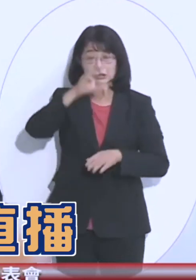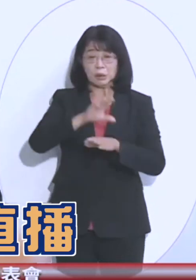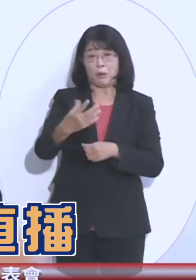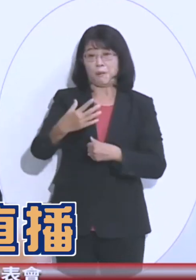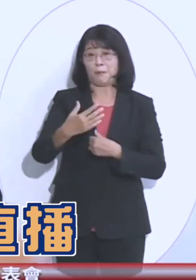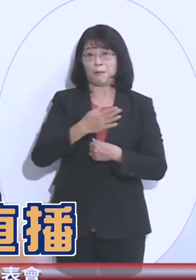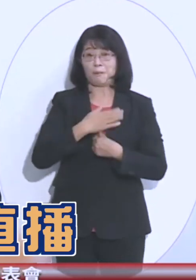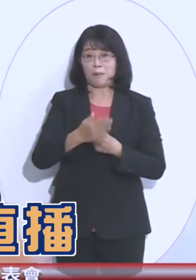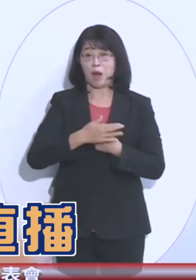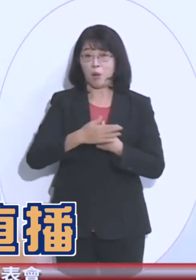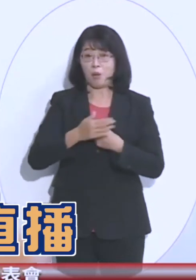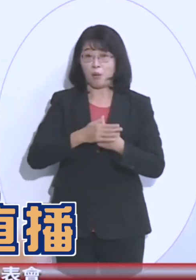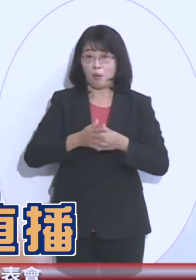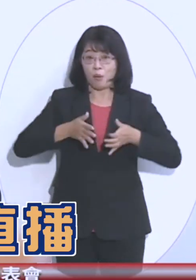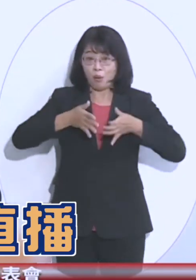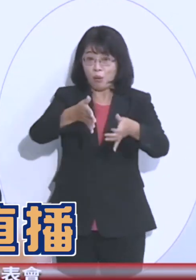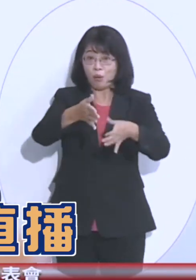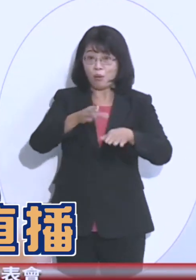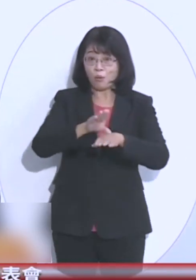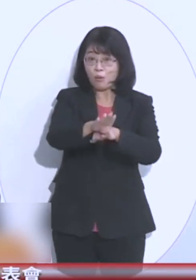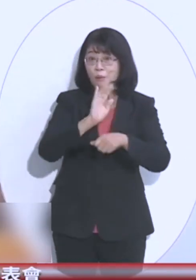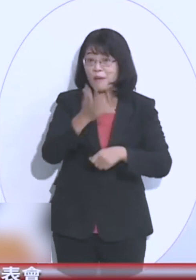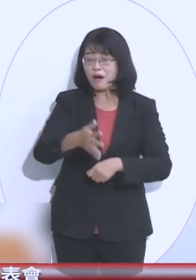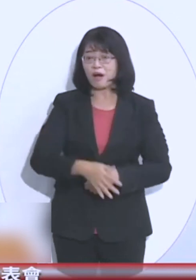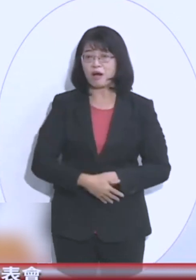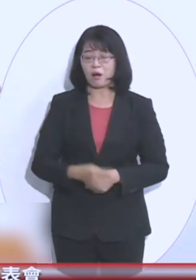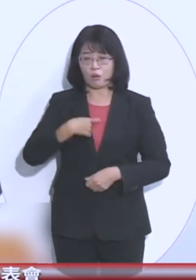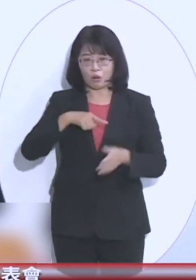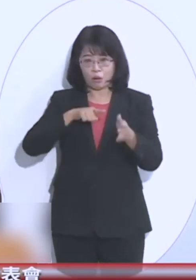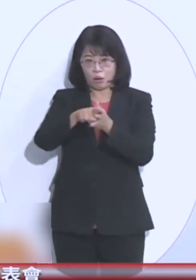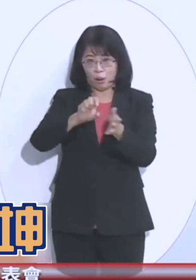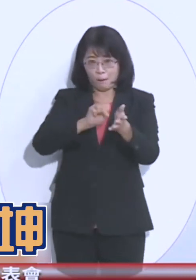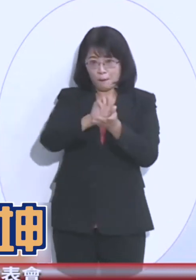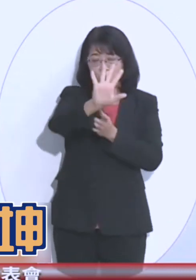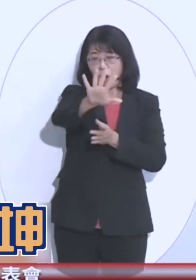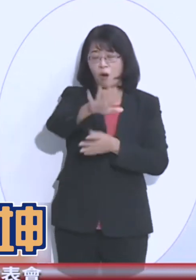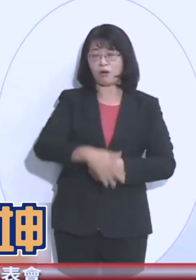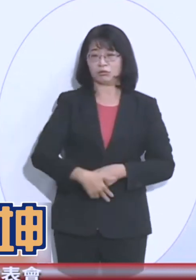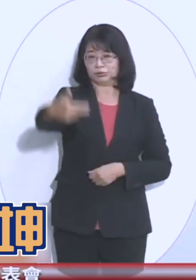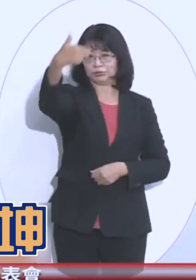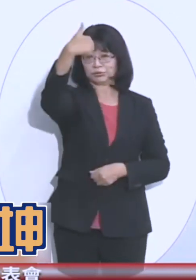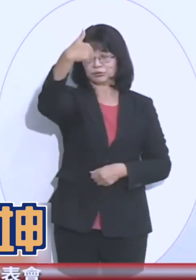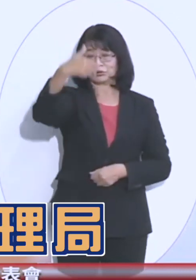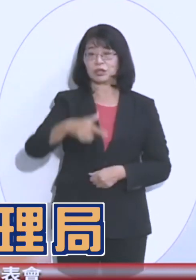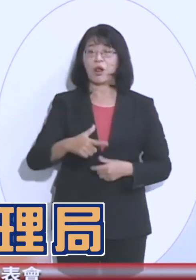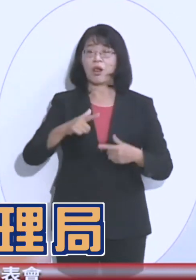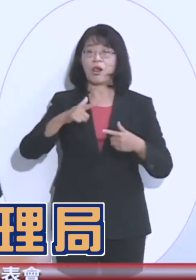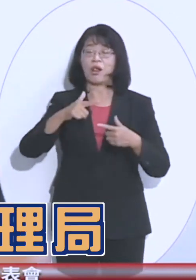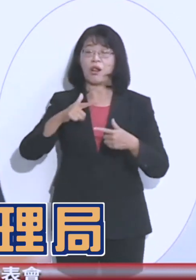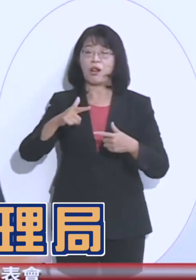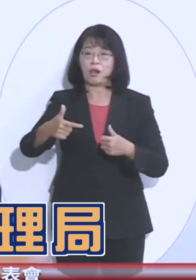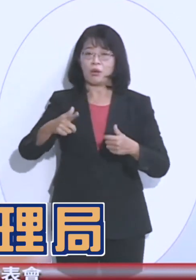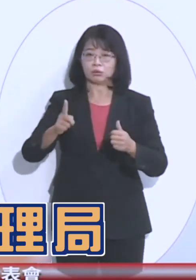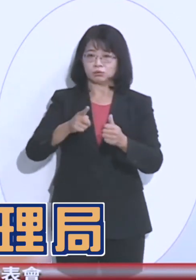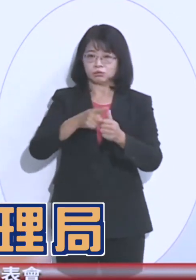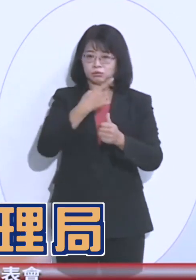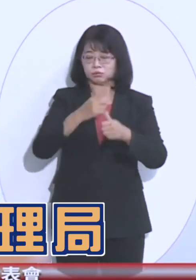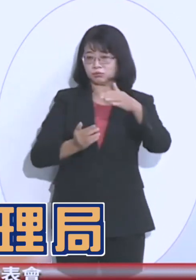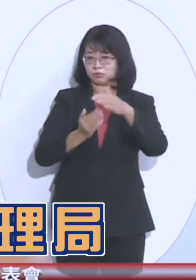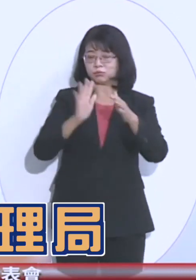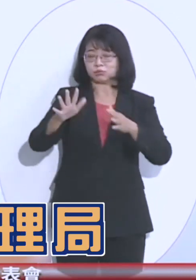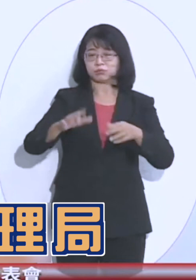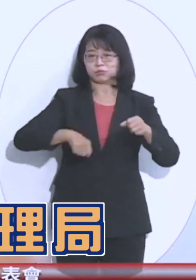在。迄天我有直播，我正面直播对六甲顶灿军，骑到到南科管理局。